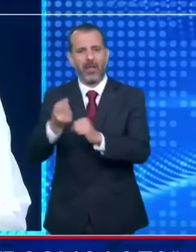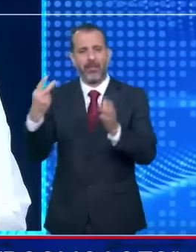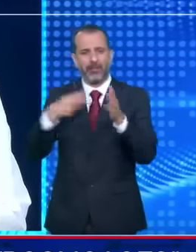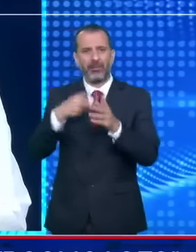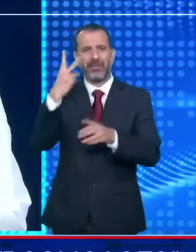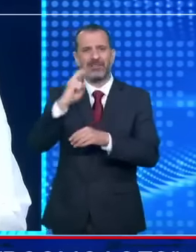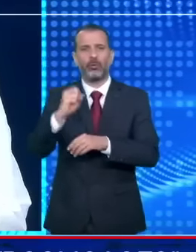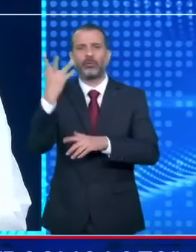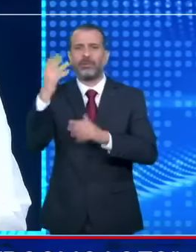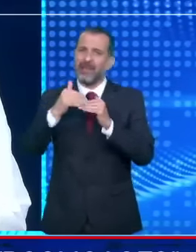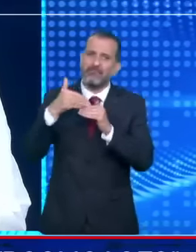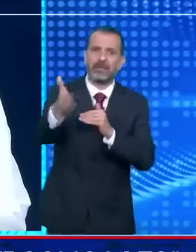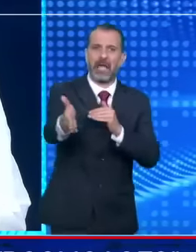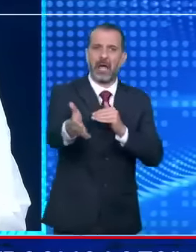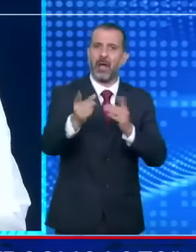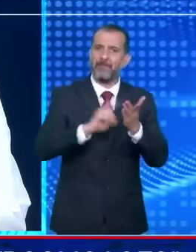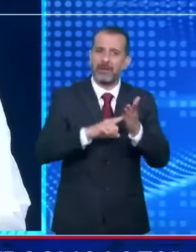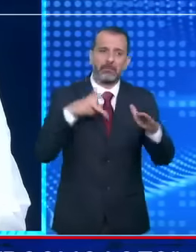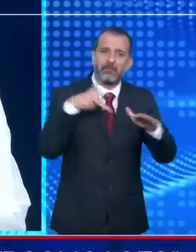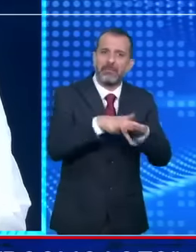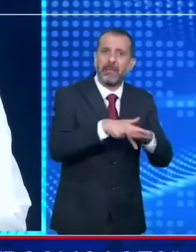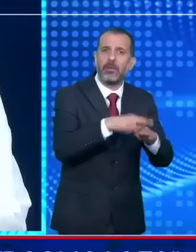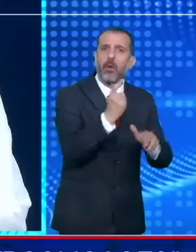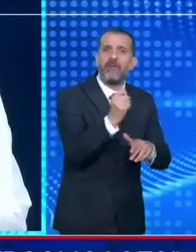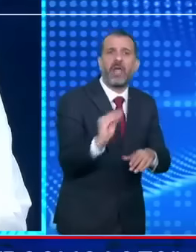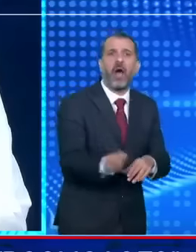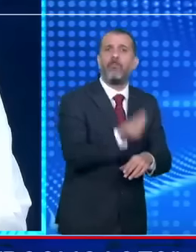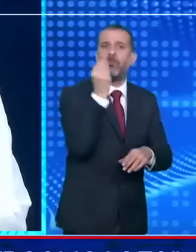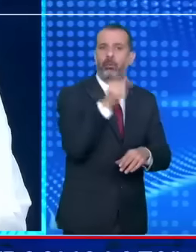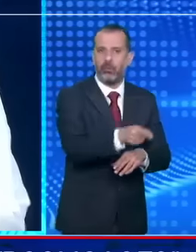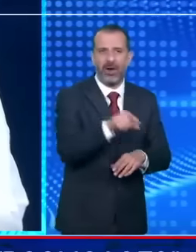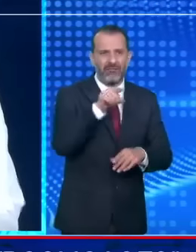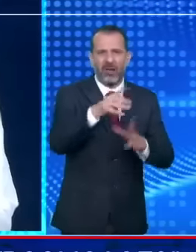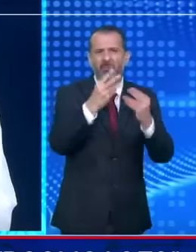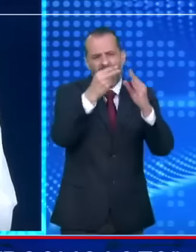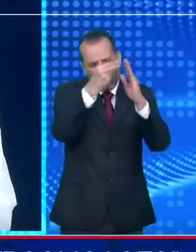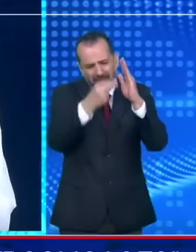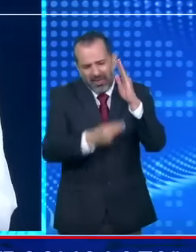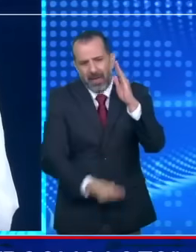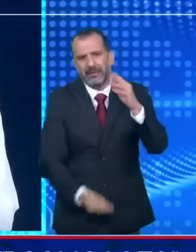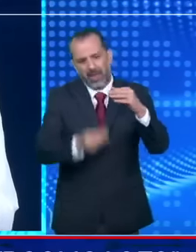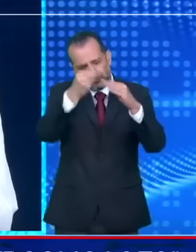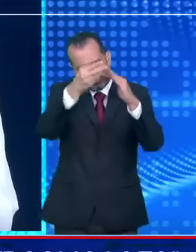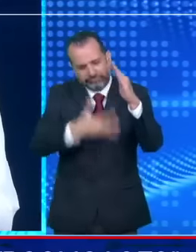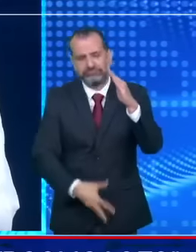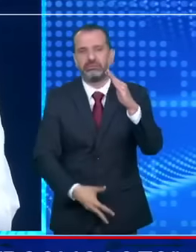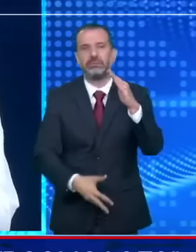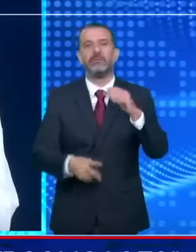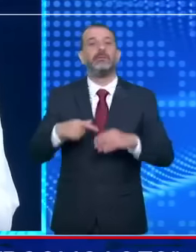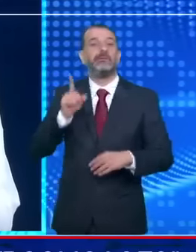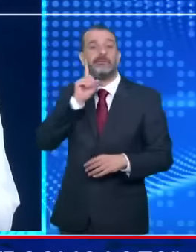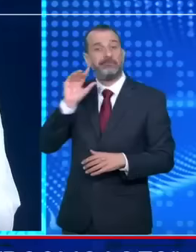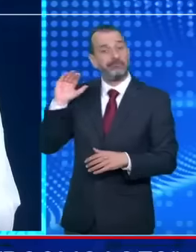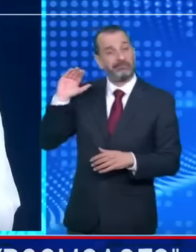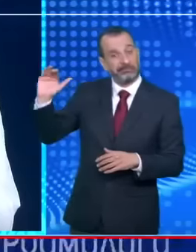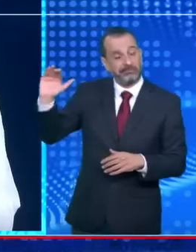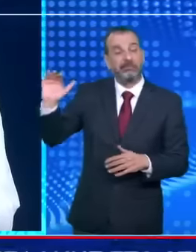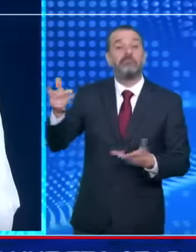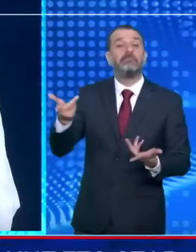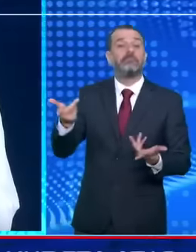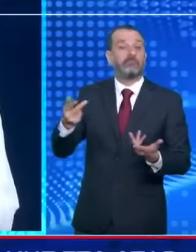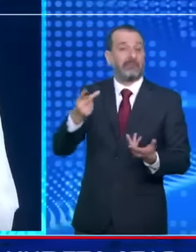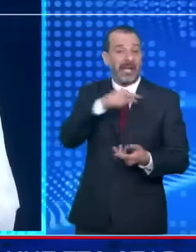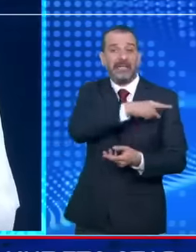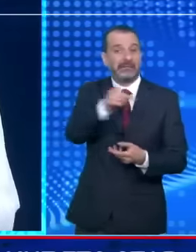2025. Άρα λοιπόν έχουμε πολλά ζητήματα στα οποία η αριστερά και εσείς ο προοδευτικός κόσμος πρέπει να πρωτοστατήσει. Εσείς βλέπετε να σας λέει ο κόσμος